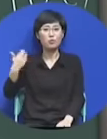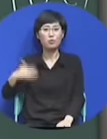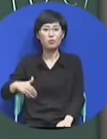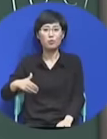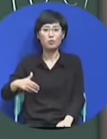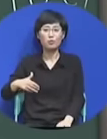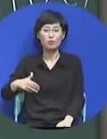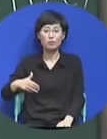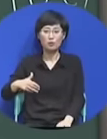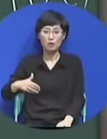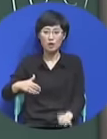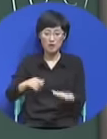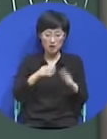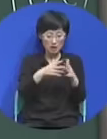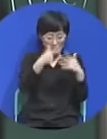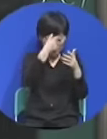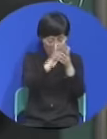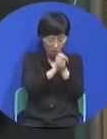걸 알게 돼요.